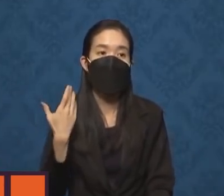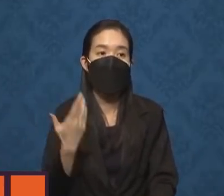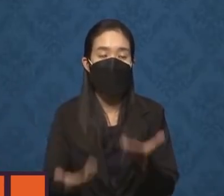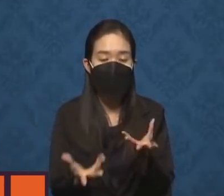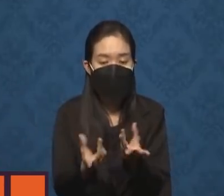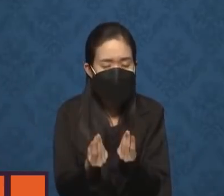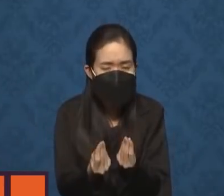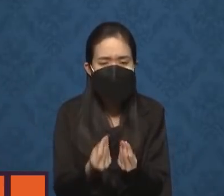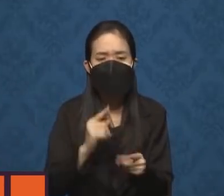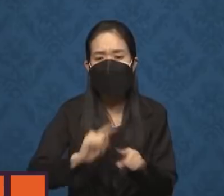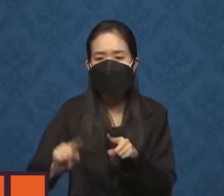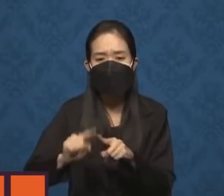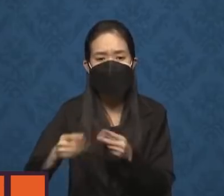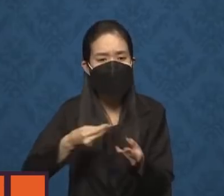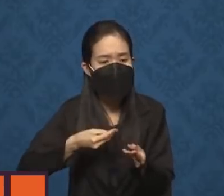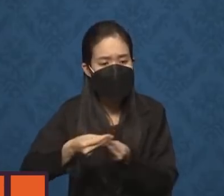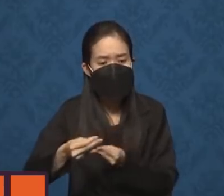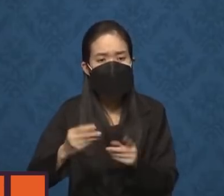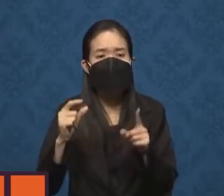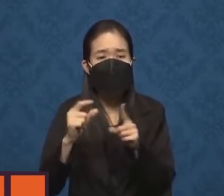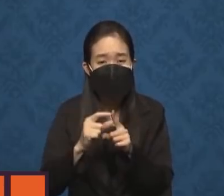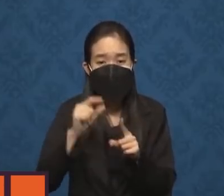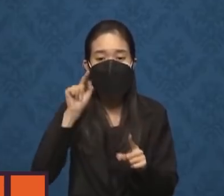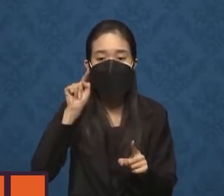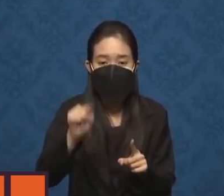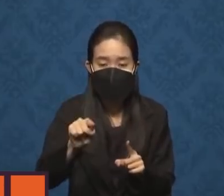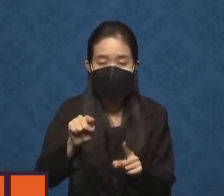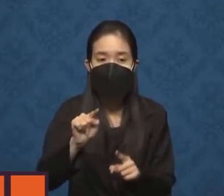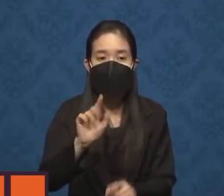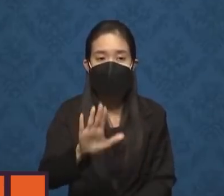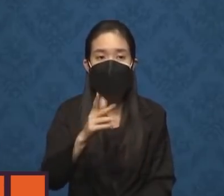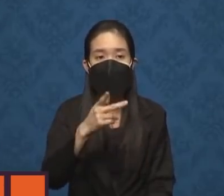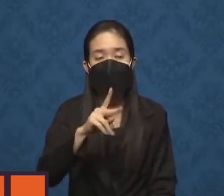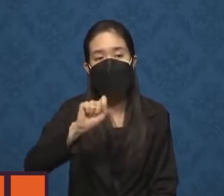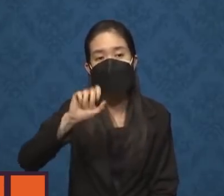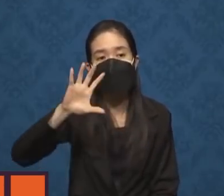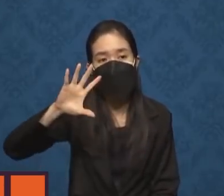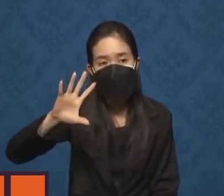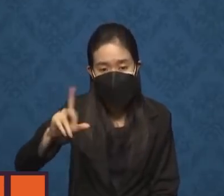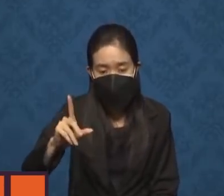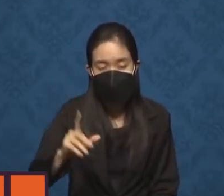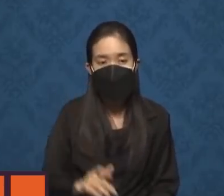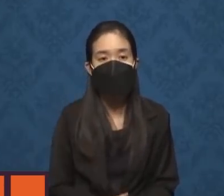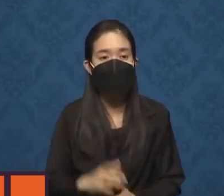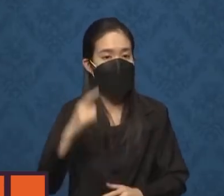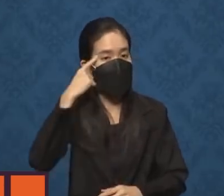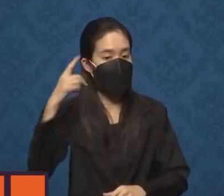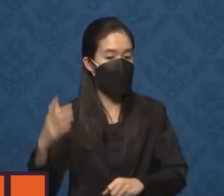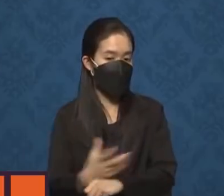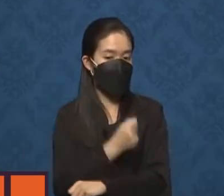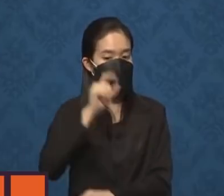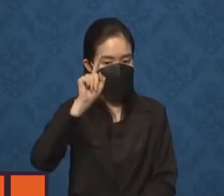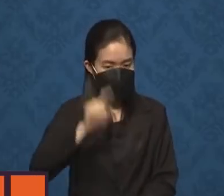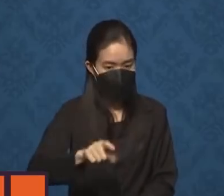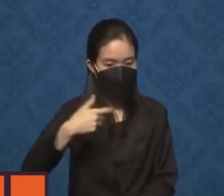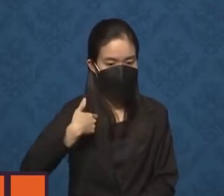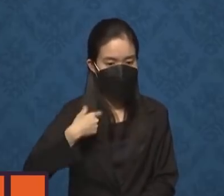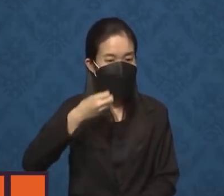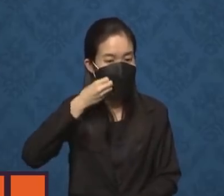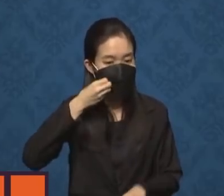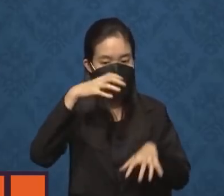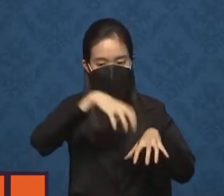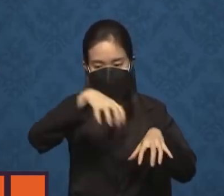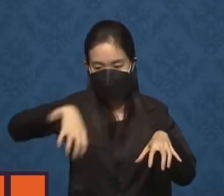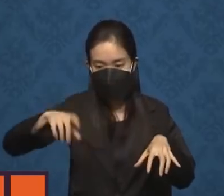นี้คือการออกคำสั่งของหัวหน้าขอช-ชที่ให้อำนาจรัฐไปจับมือกับ